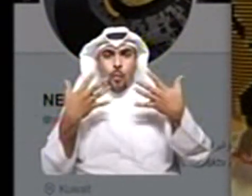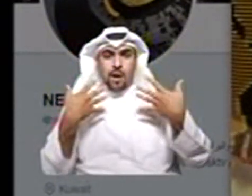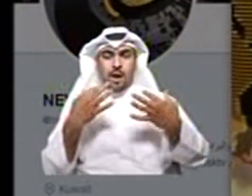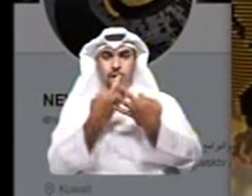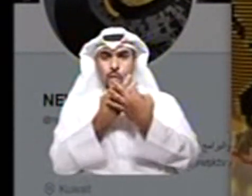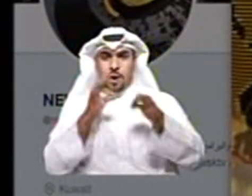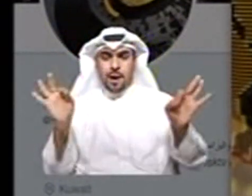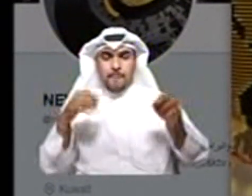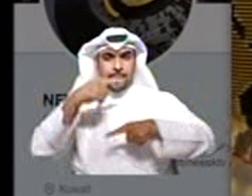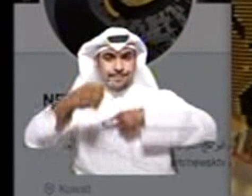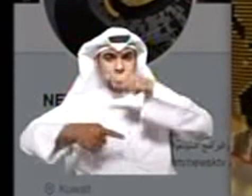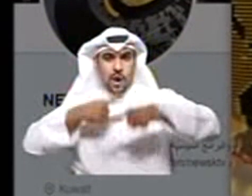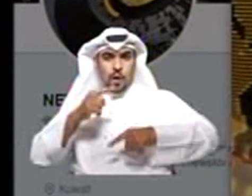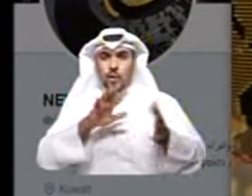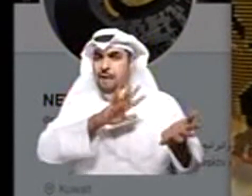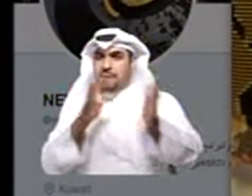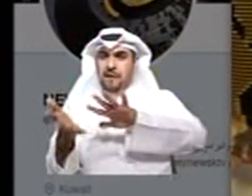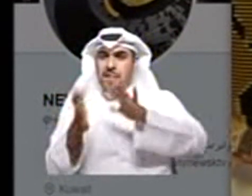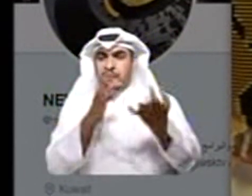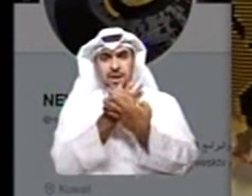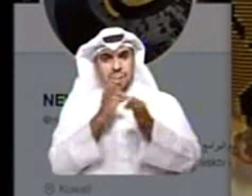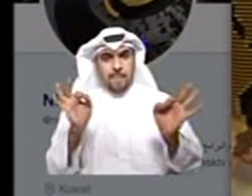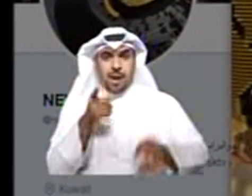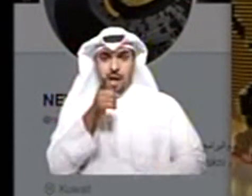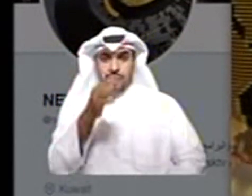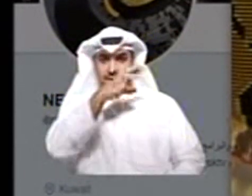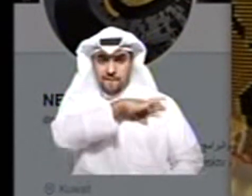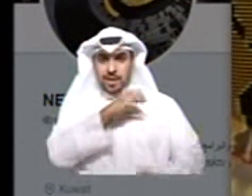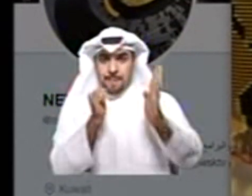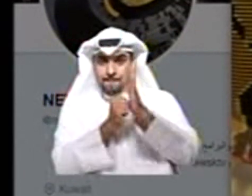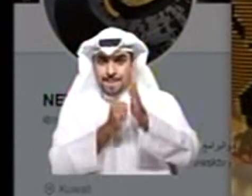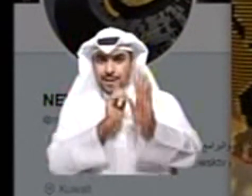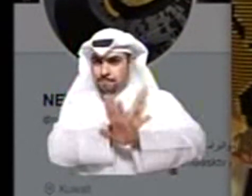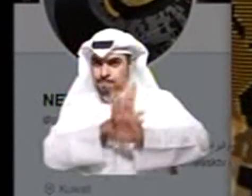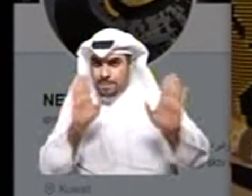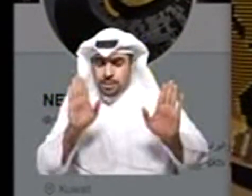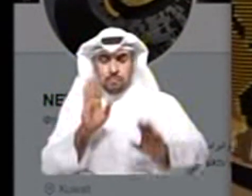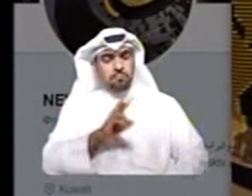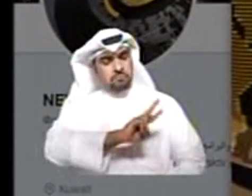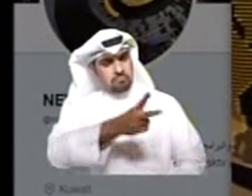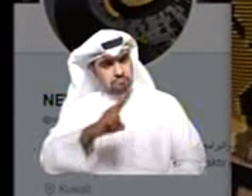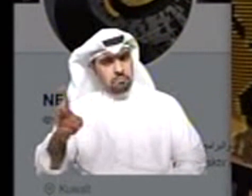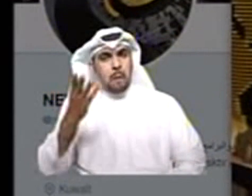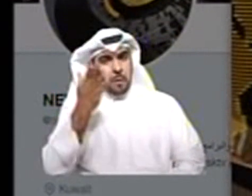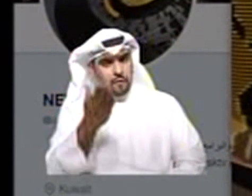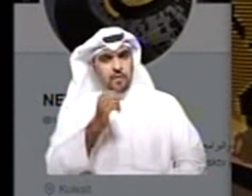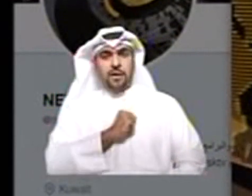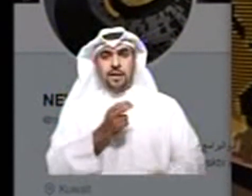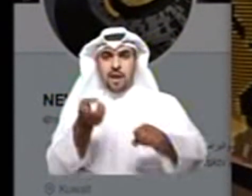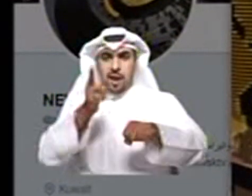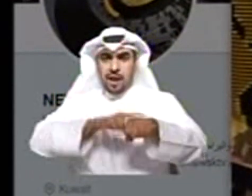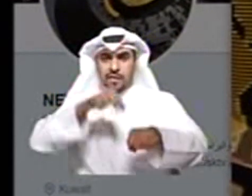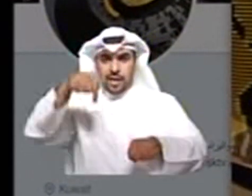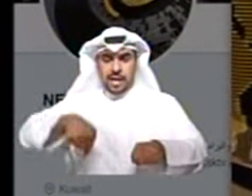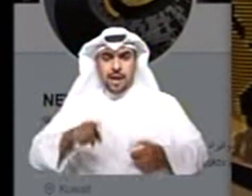خلال دورة حياة المبنى. وهذا لا يفيد فقط مطوري المنازل ومالكيها وشاغليها، بل يساهم أيضا بشكل